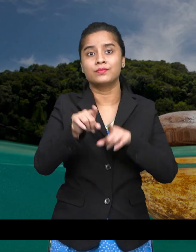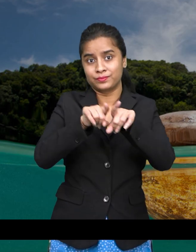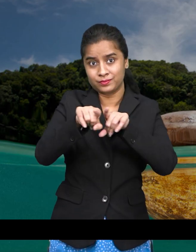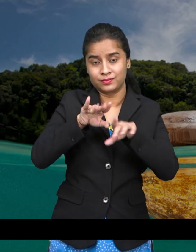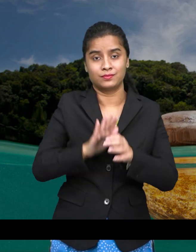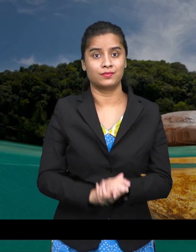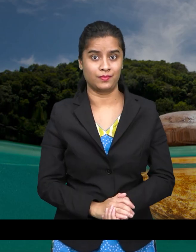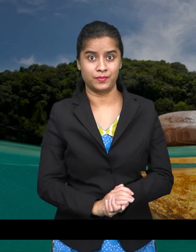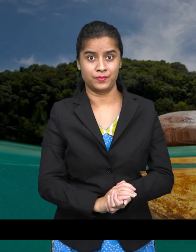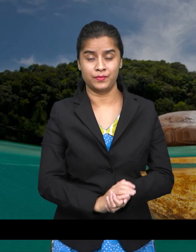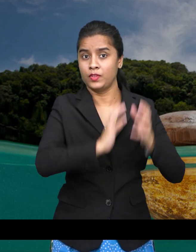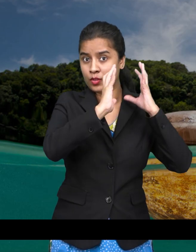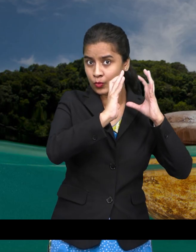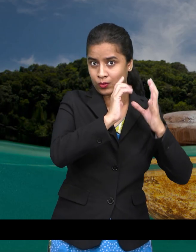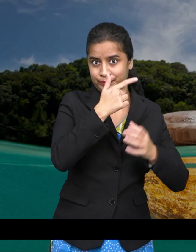उदाहरणार्थ नारळ.